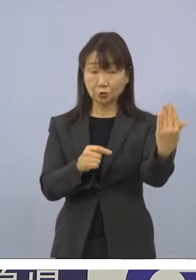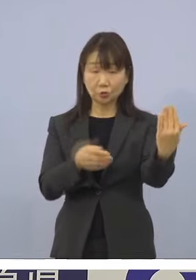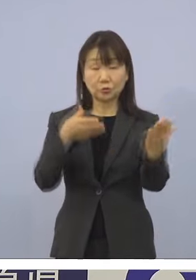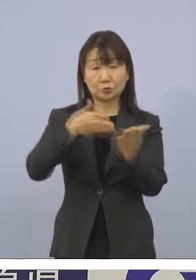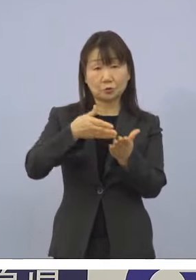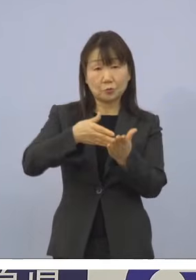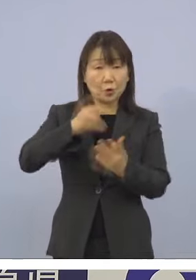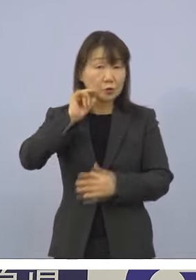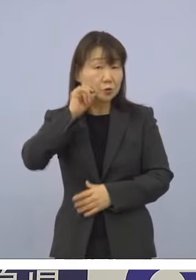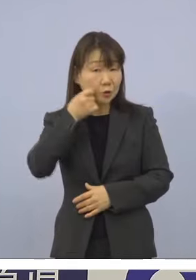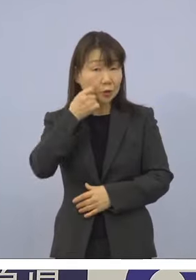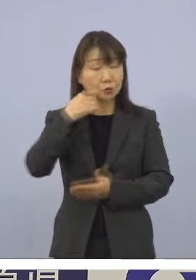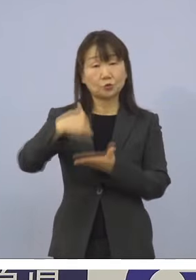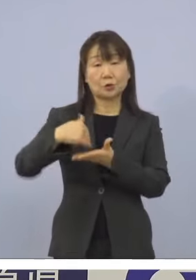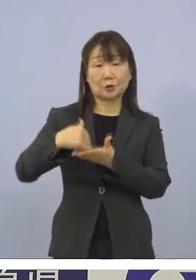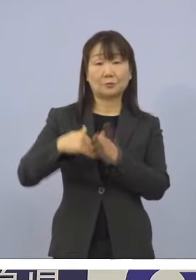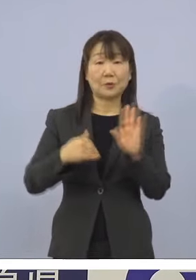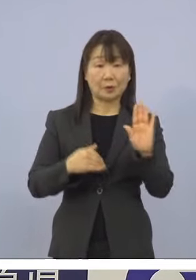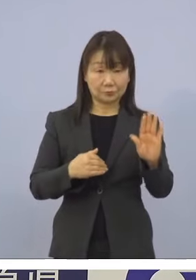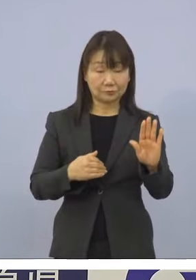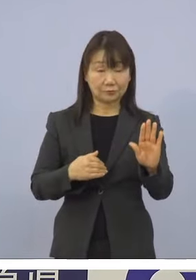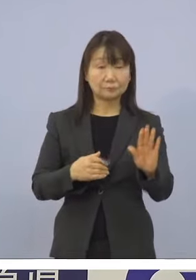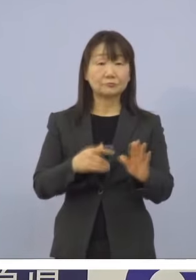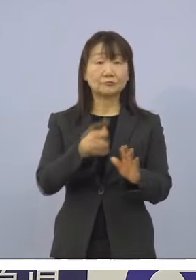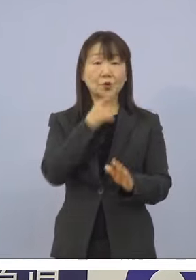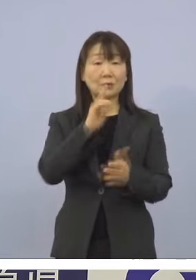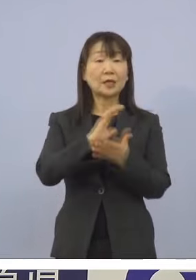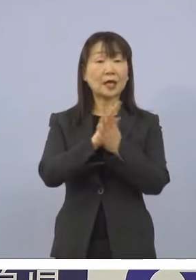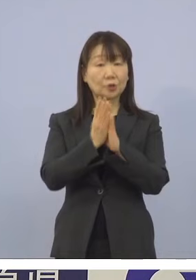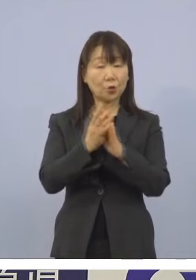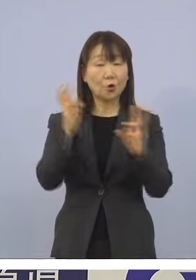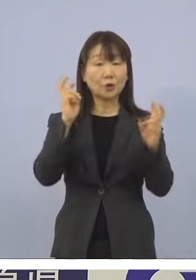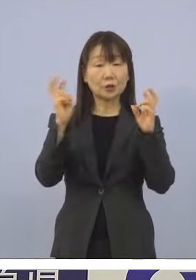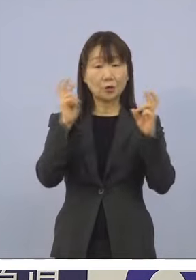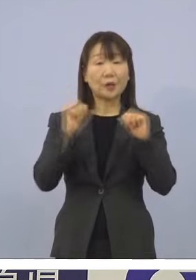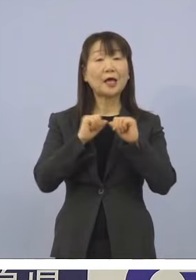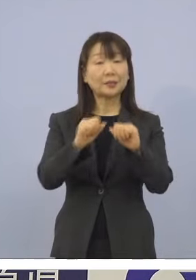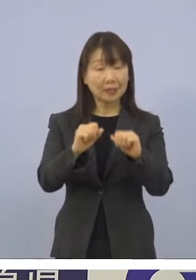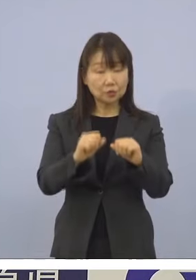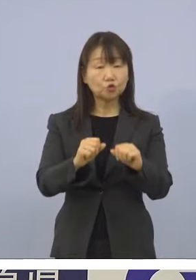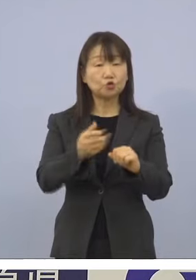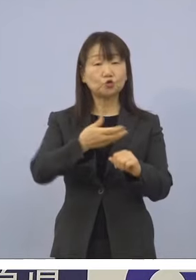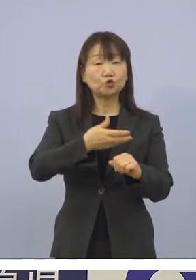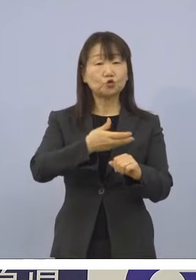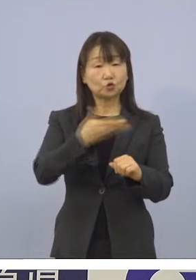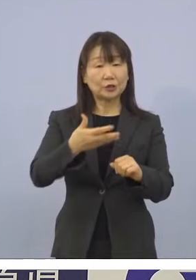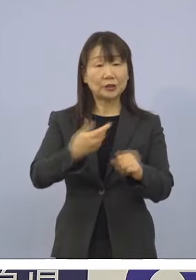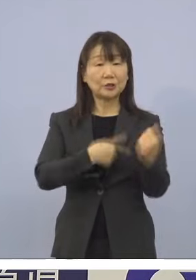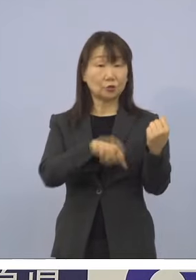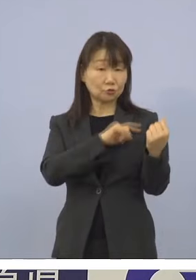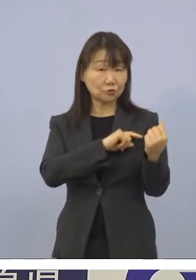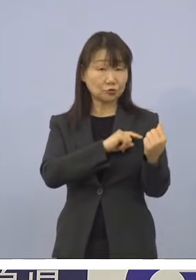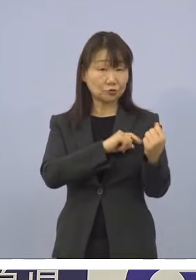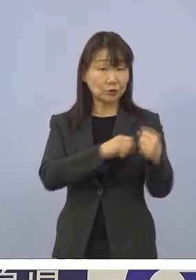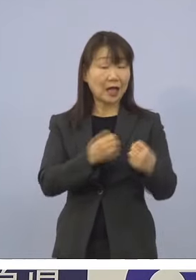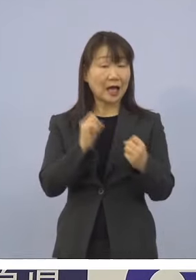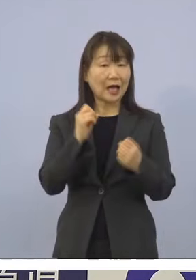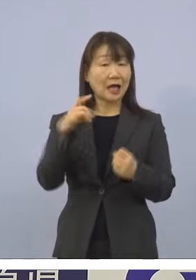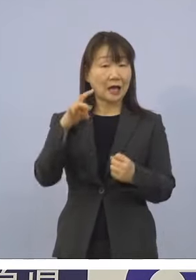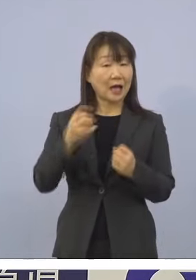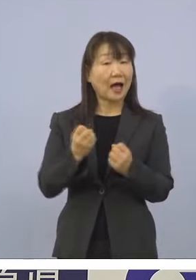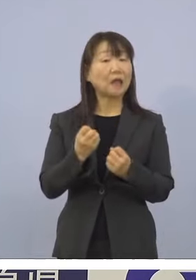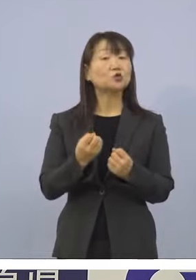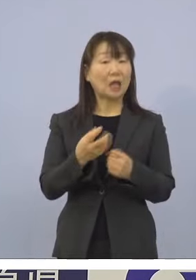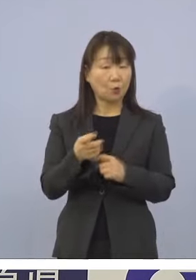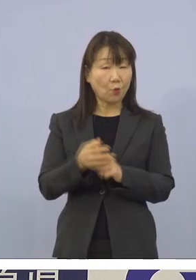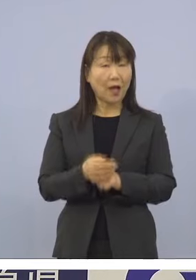ありましてですね、まあ、我が県 その例えば企業局がやっている水力発電は再生エネルギーの枠に入りますがです